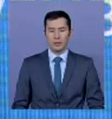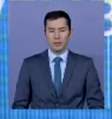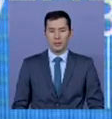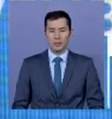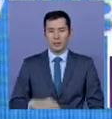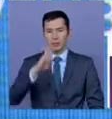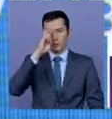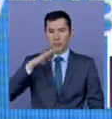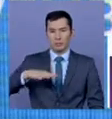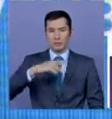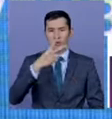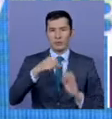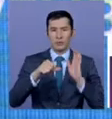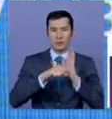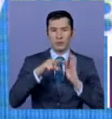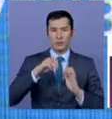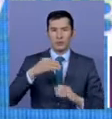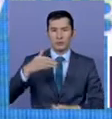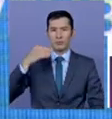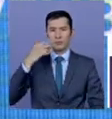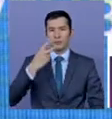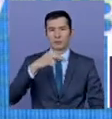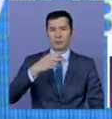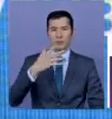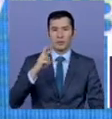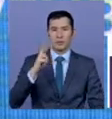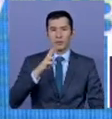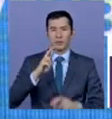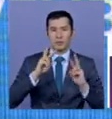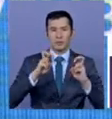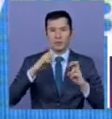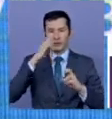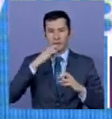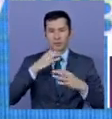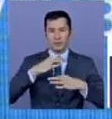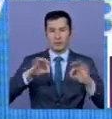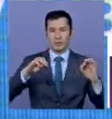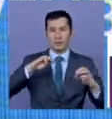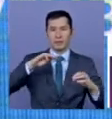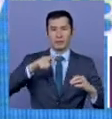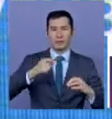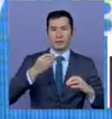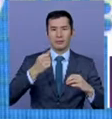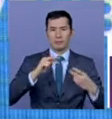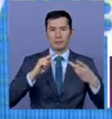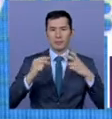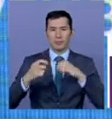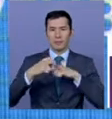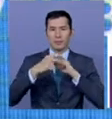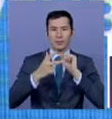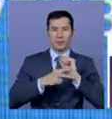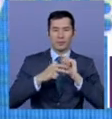Елімізде 26 жыл бұрын 15 қараша күні қаржылық және экономикалық тәуелсіздің белгісі ретінде теңге айналымға енді. 18 қарашада